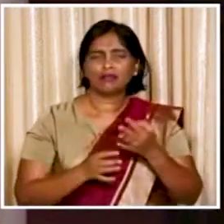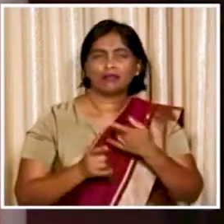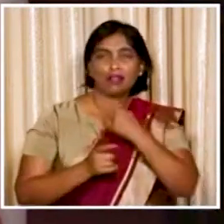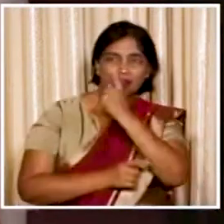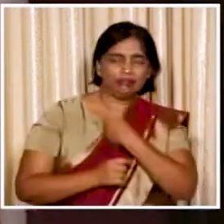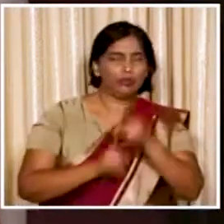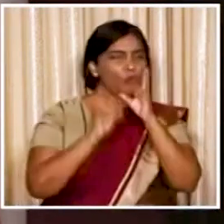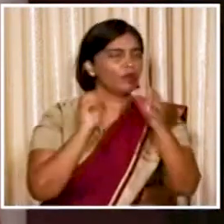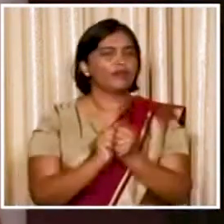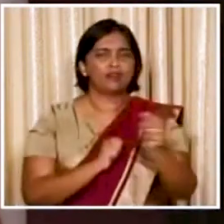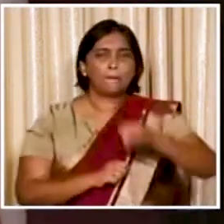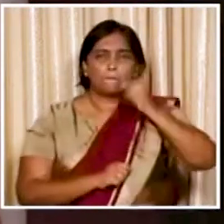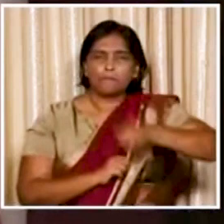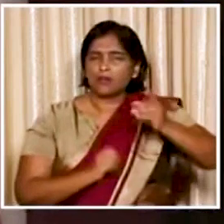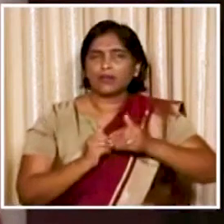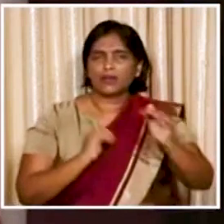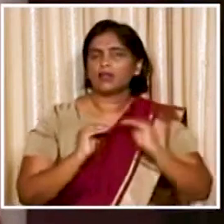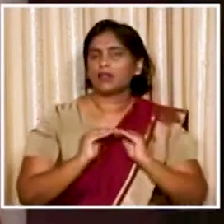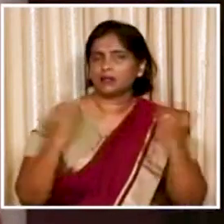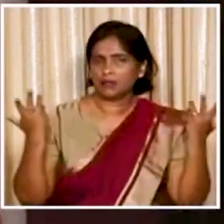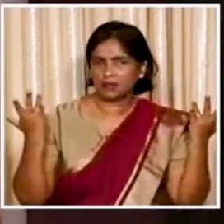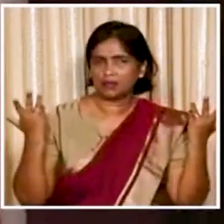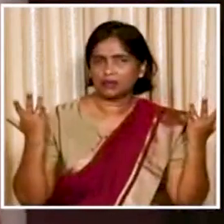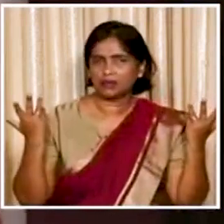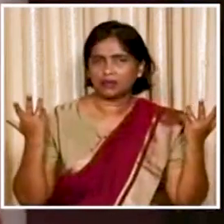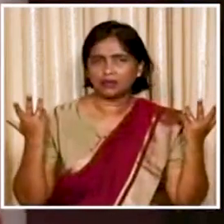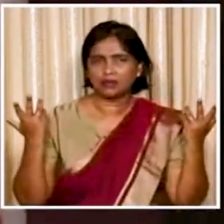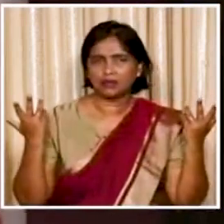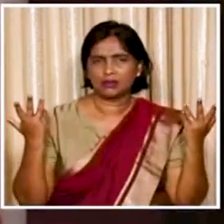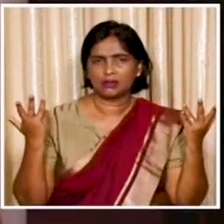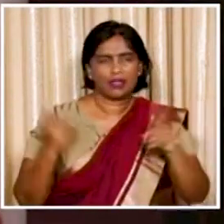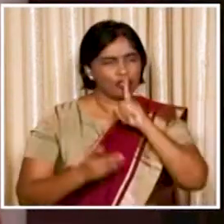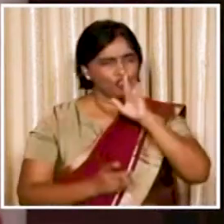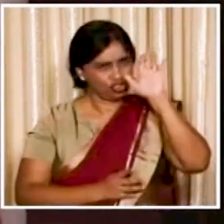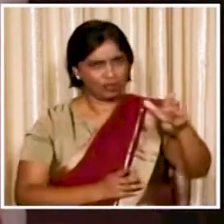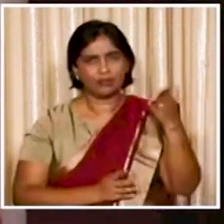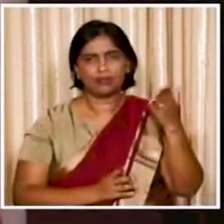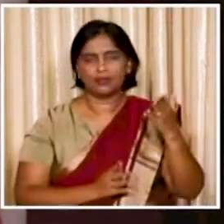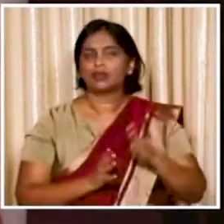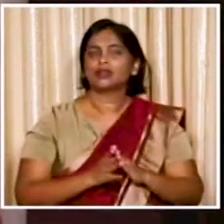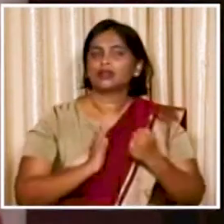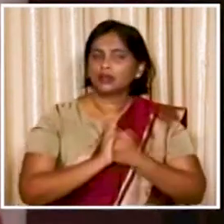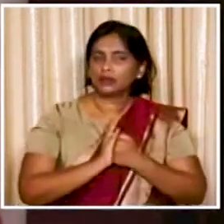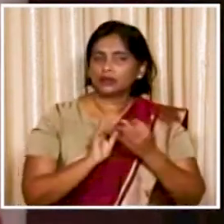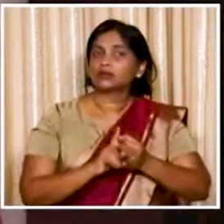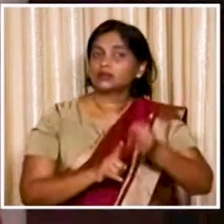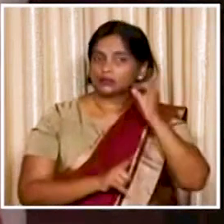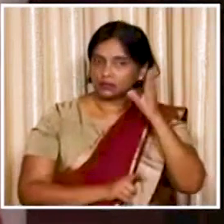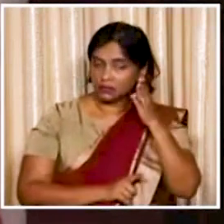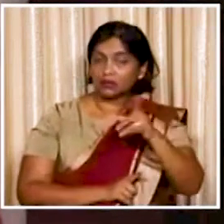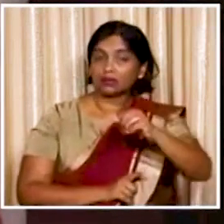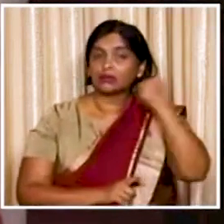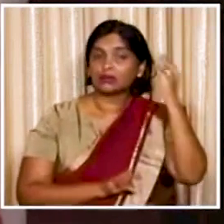විදියට මේ එක එකම පාස් කරගෙන හරියන්නේ නැහැනේ. අපි මම එකක් අහගෙන ඉන්න ගරු ජනාධිපතිතුමා